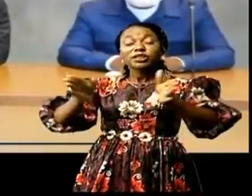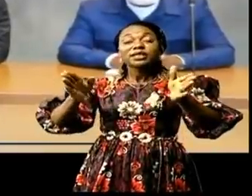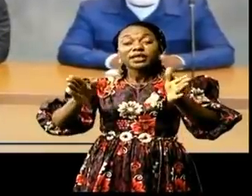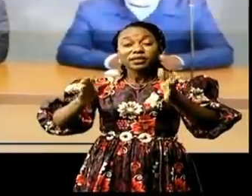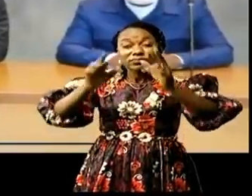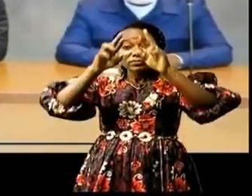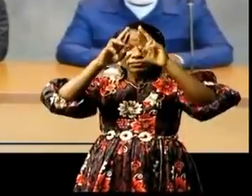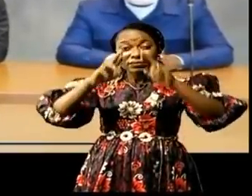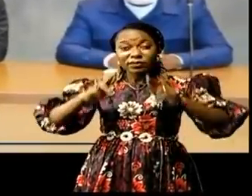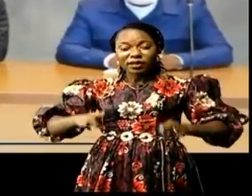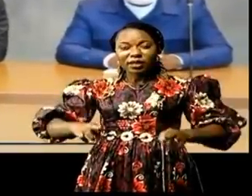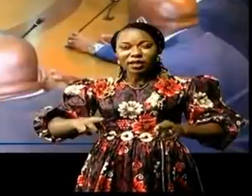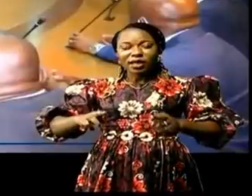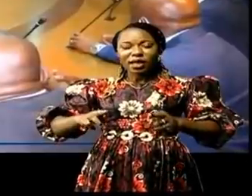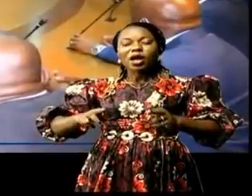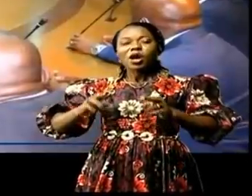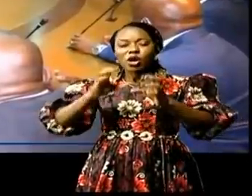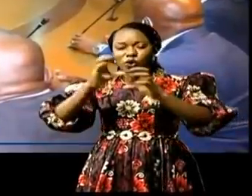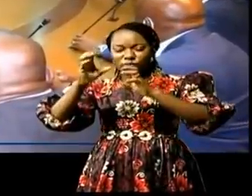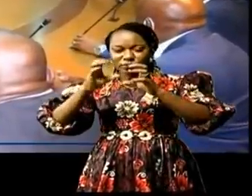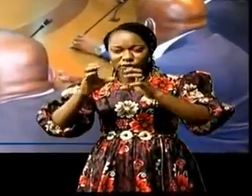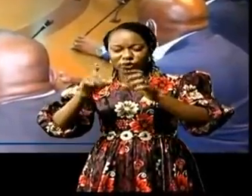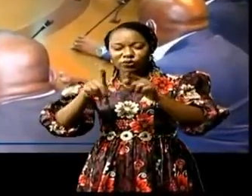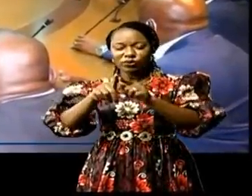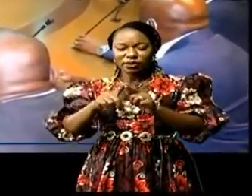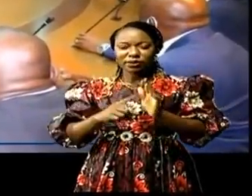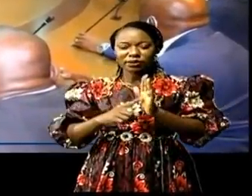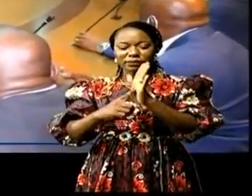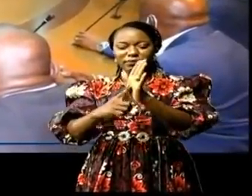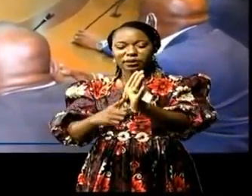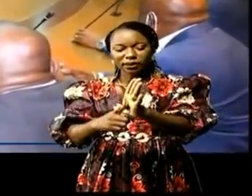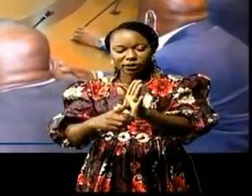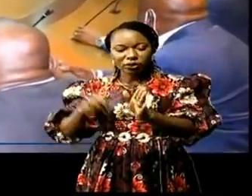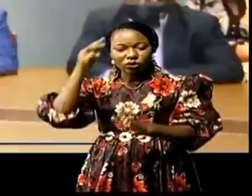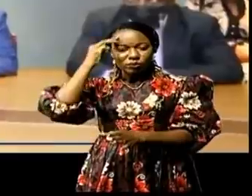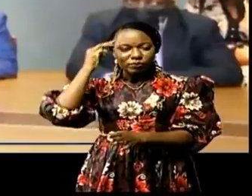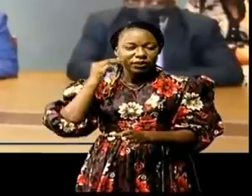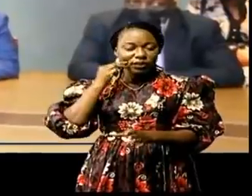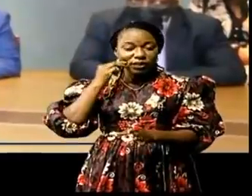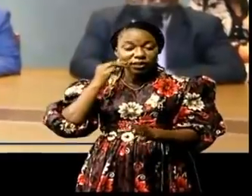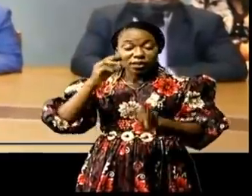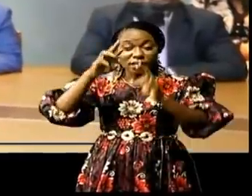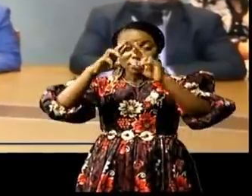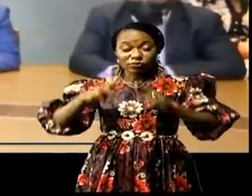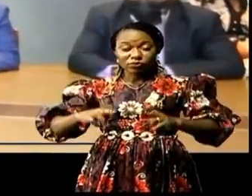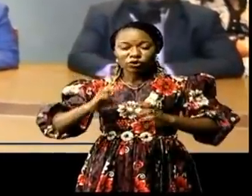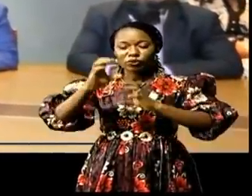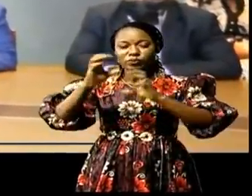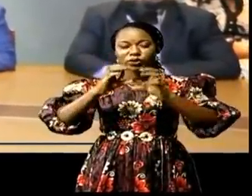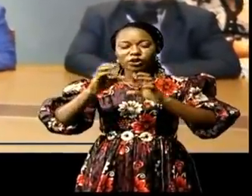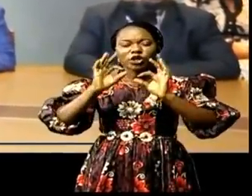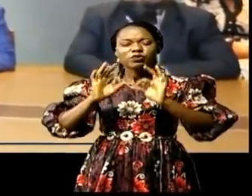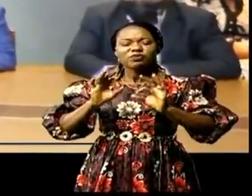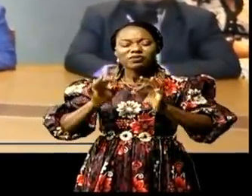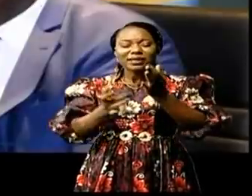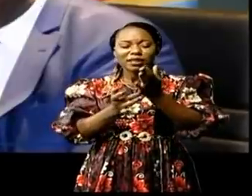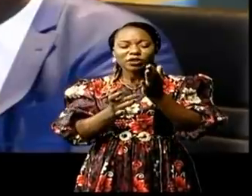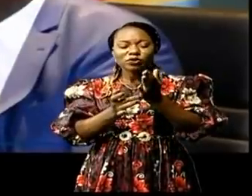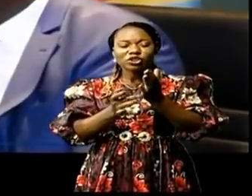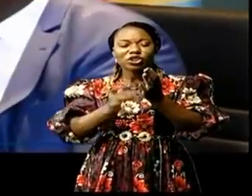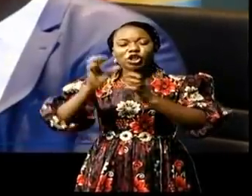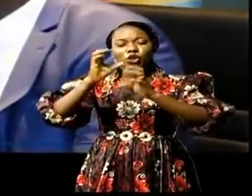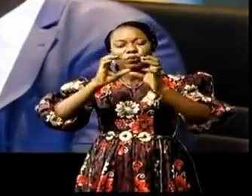M. Richard Achinda, ont présenté au ministre des Postes, Télécommunications et Nouvelles Technologies de l'Information et de la